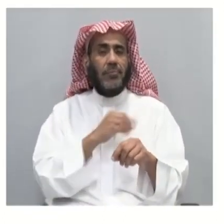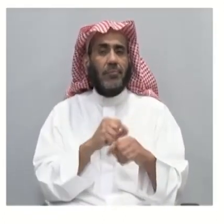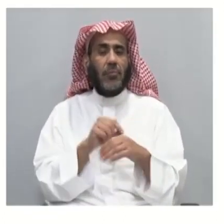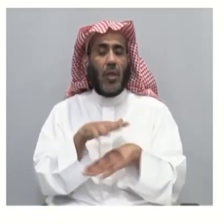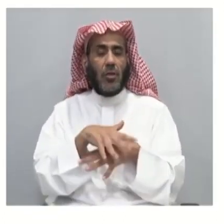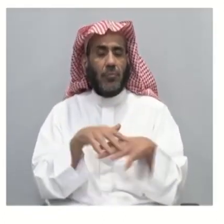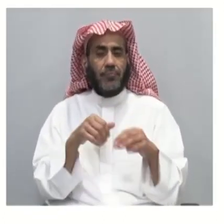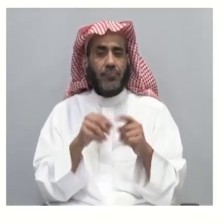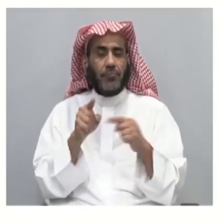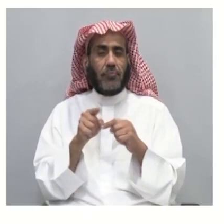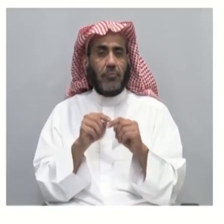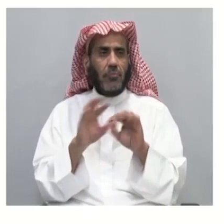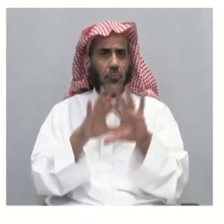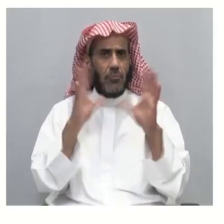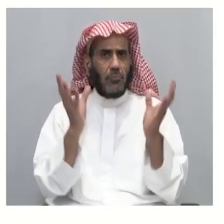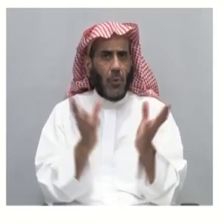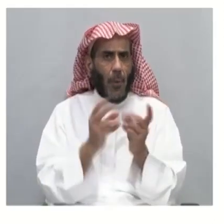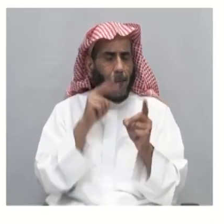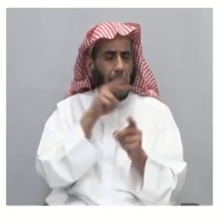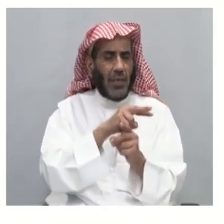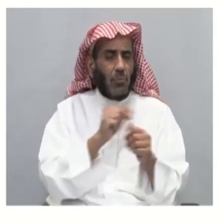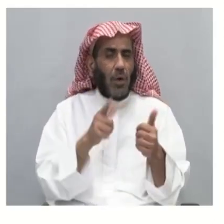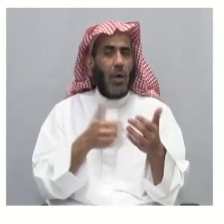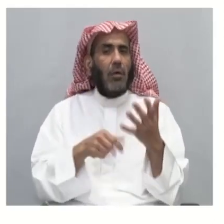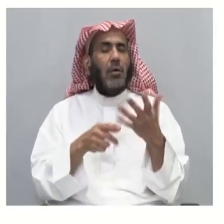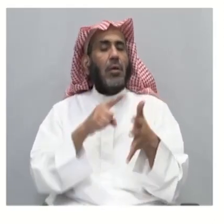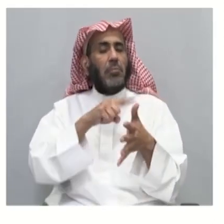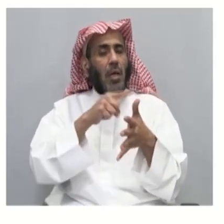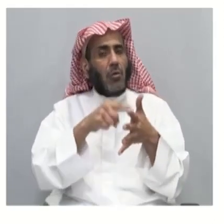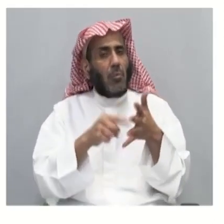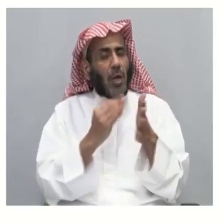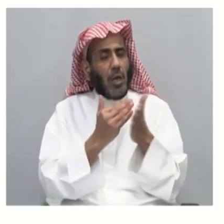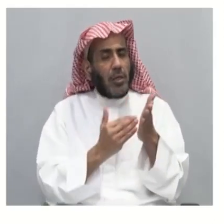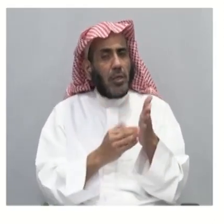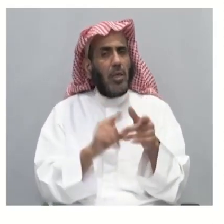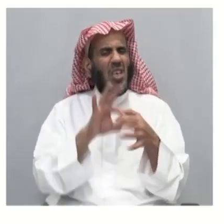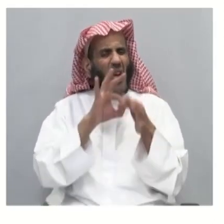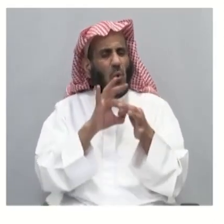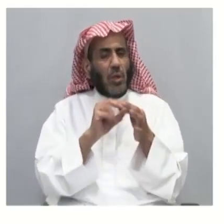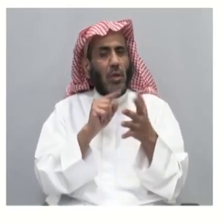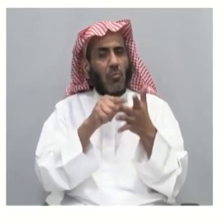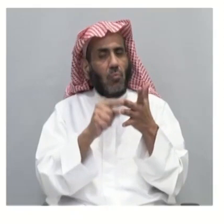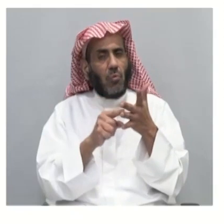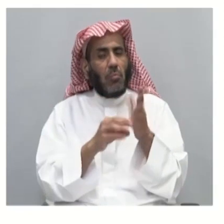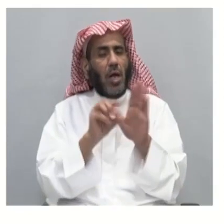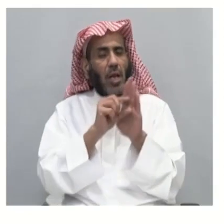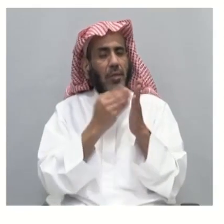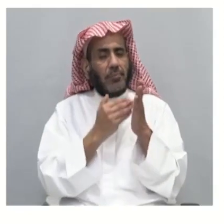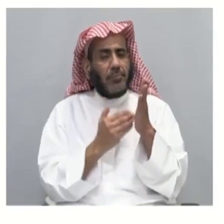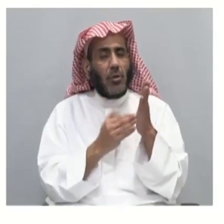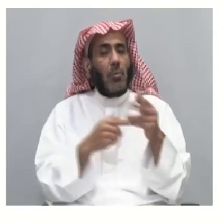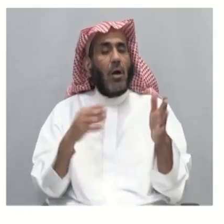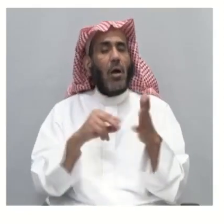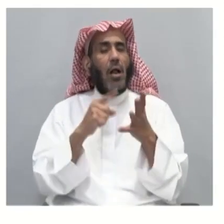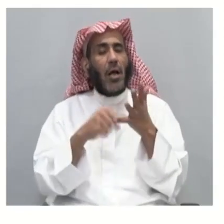هذا الجدول نح ناتي بالمشهد ثم البدايه والعناصر الموجوده فيها العقده والعناصر التي تراها ثم